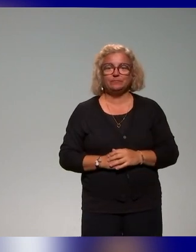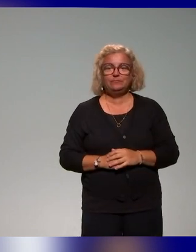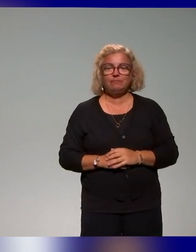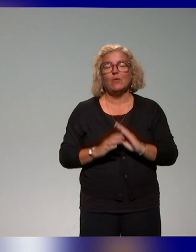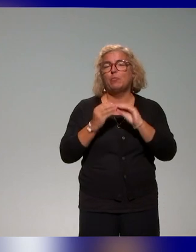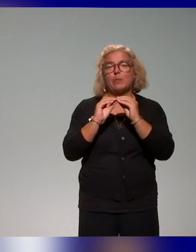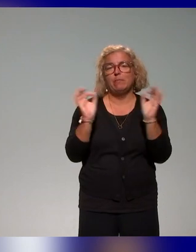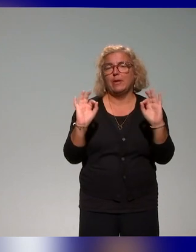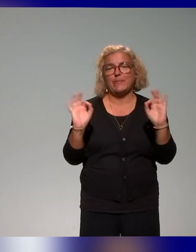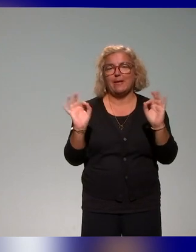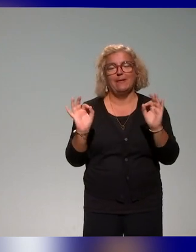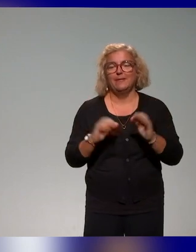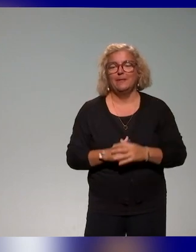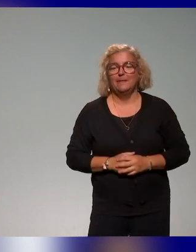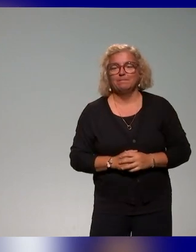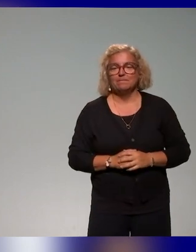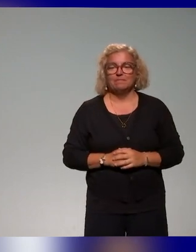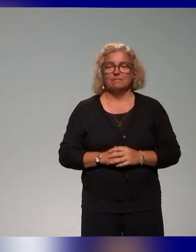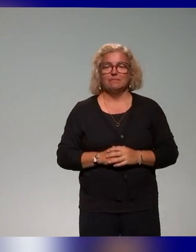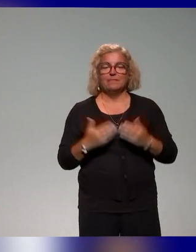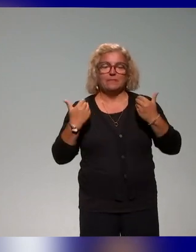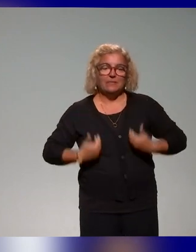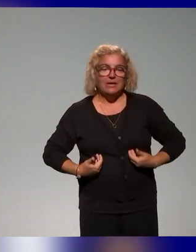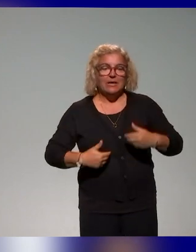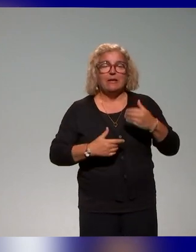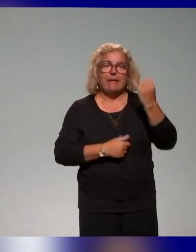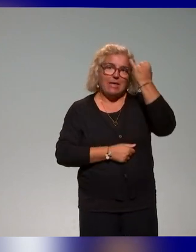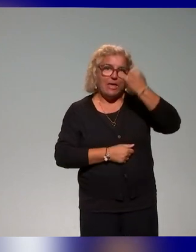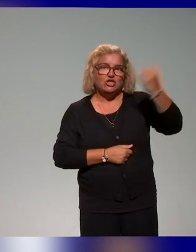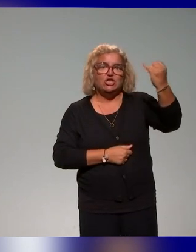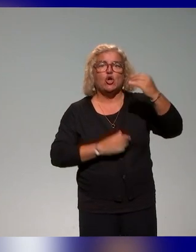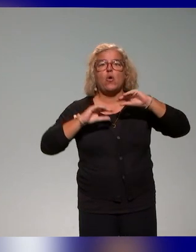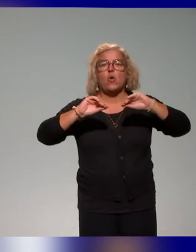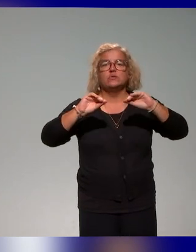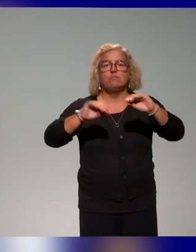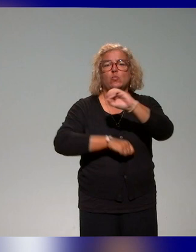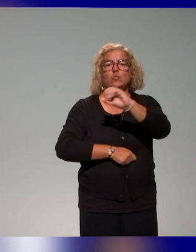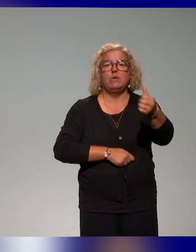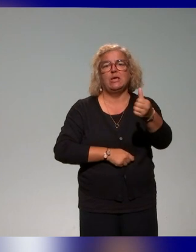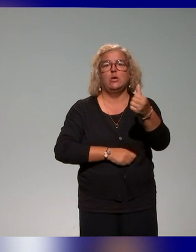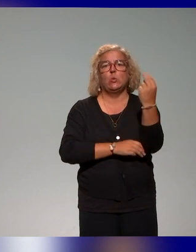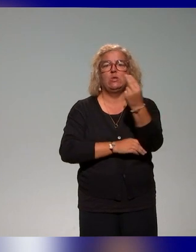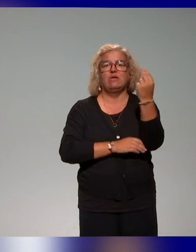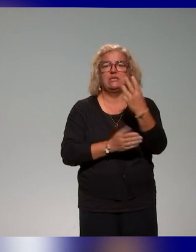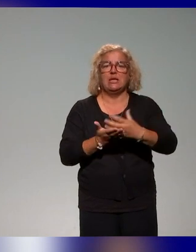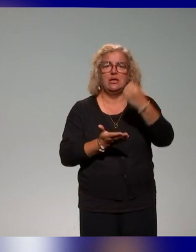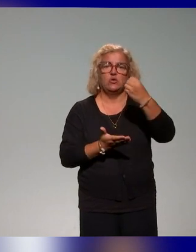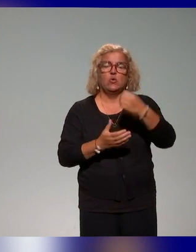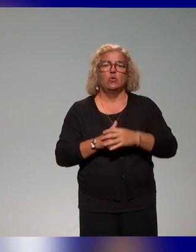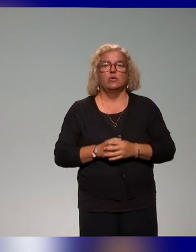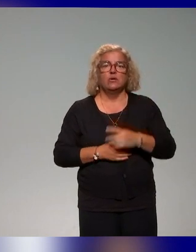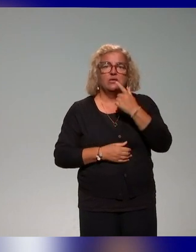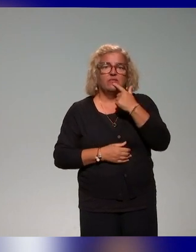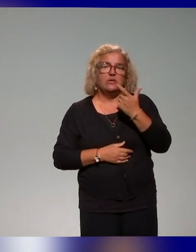pas de souci, NJ. Je m'appelle Aymeric Courtois, je suis ingénieur pour l'enseignement numérique à l'Université de La Réunion, au sein de la Direction de l'innovation et de